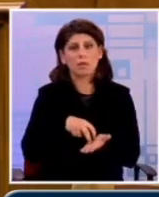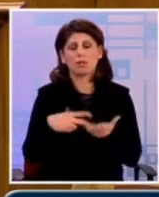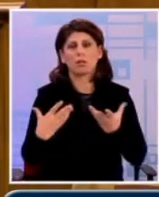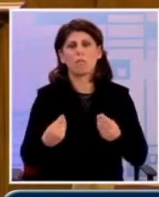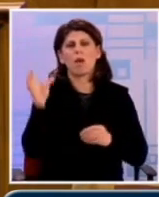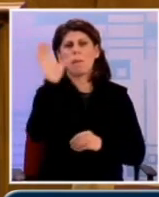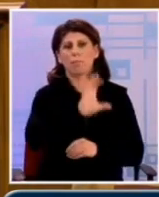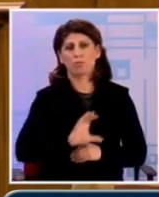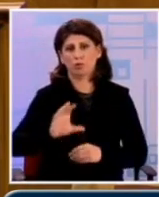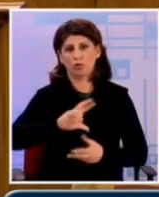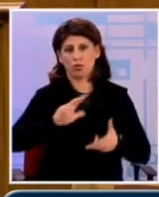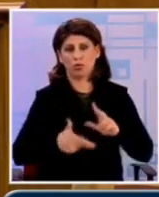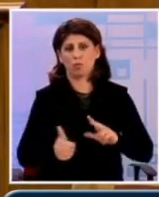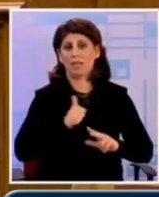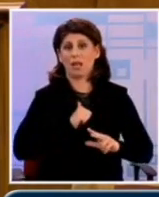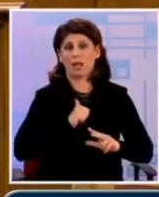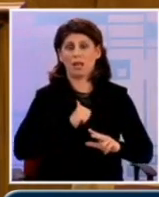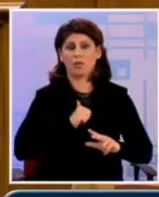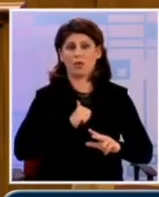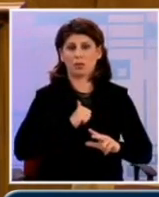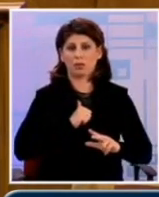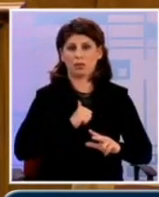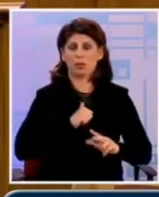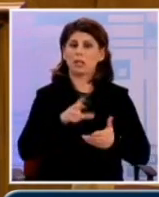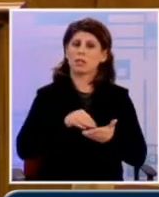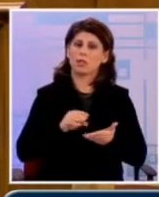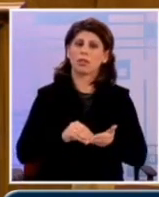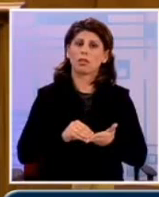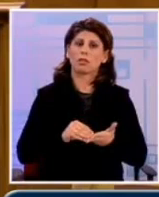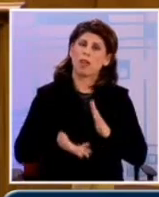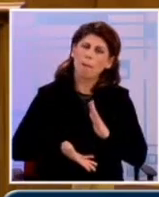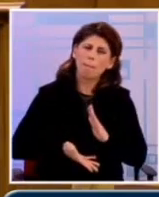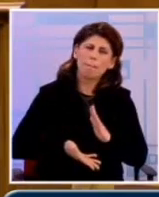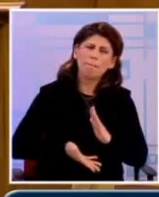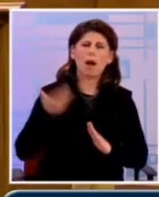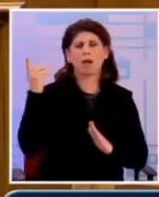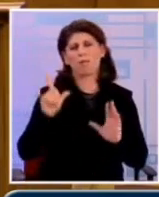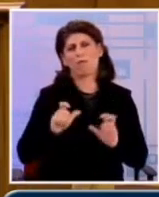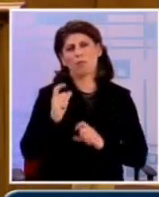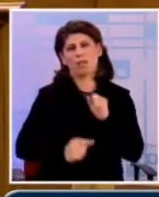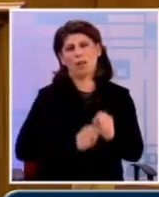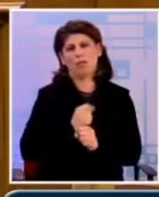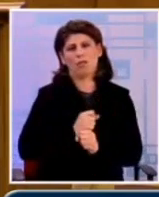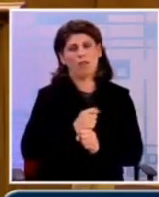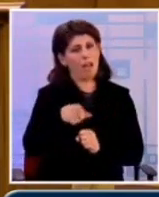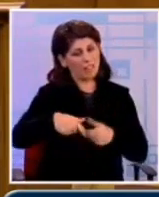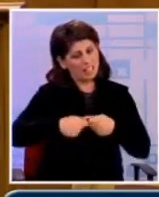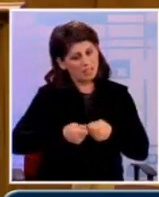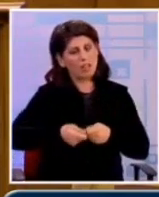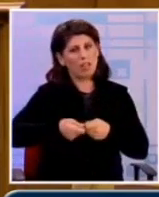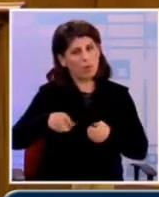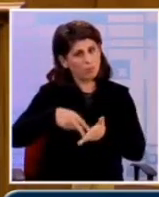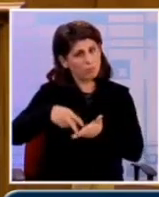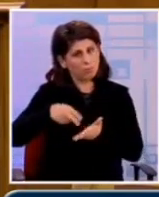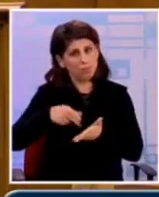μουσεία ανά τον κόσμο, αλλά και σε ιδιωτικές συλλογές που έχουν εισπραχθεί για πάνω από 70 χρόνια. Τρίτο στοιχείο.